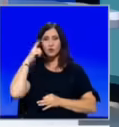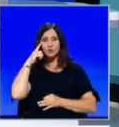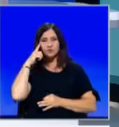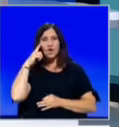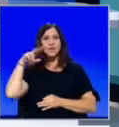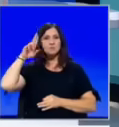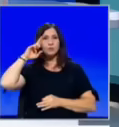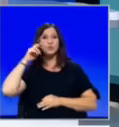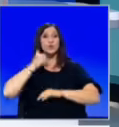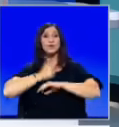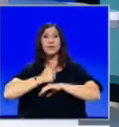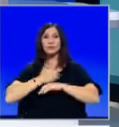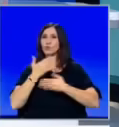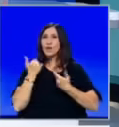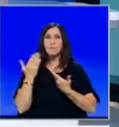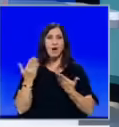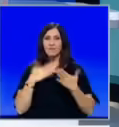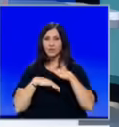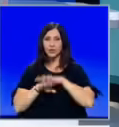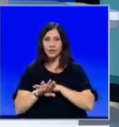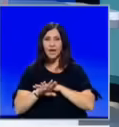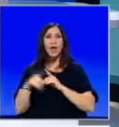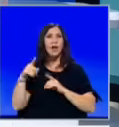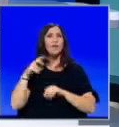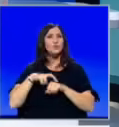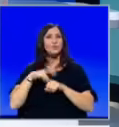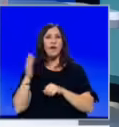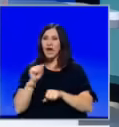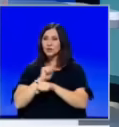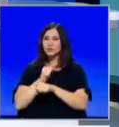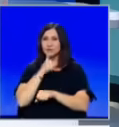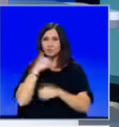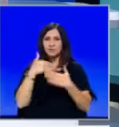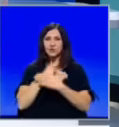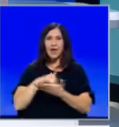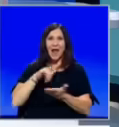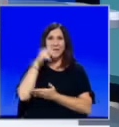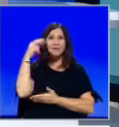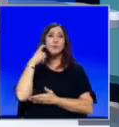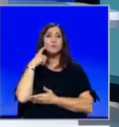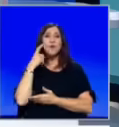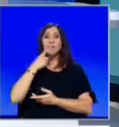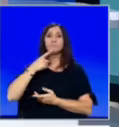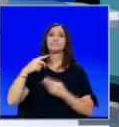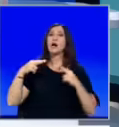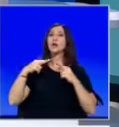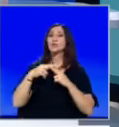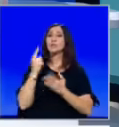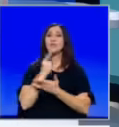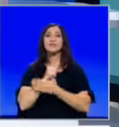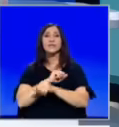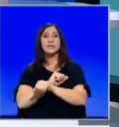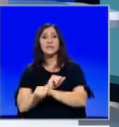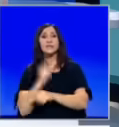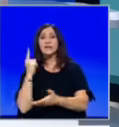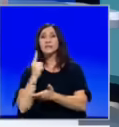че изпълнителният им директор няма какво да крие. Дуров беше арестуван в събота вечерта на летище Бурже край Париж. Заповедта за